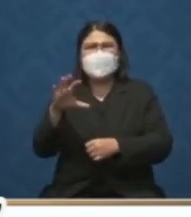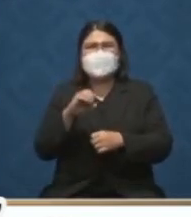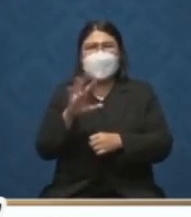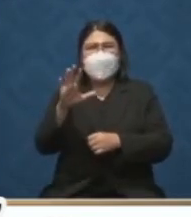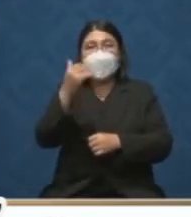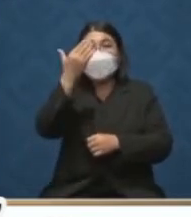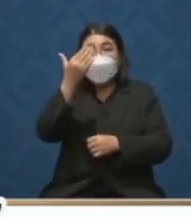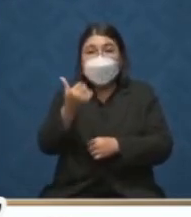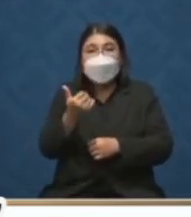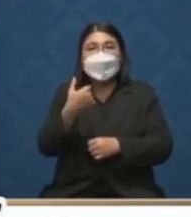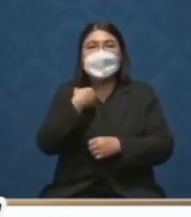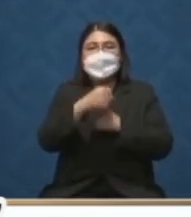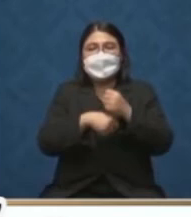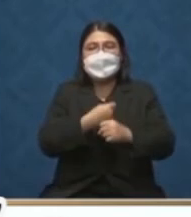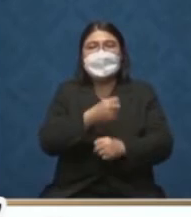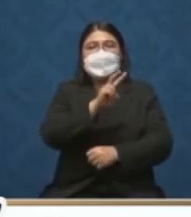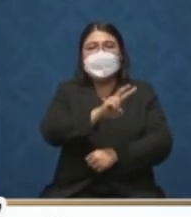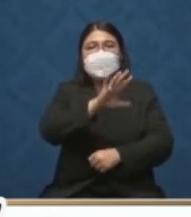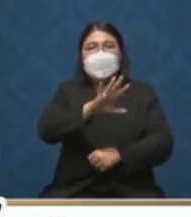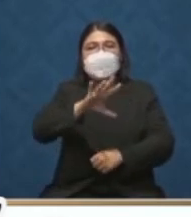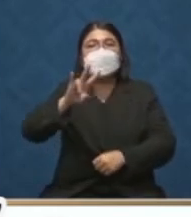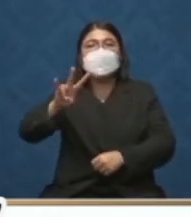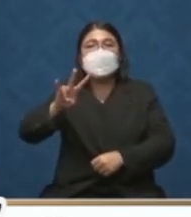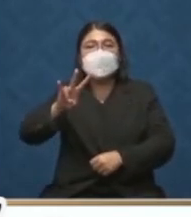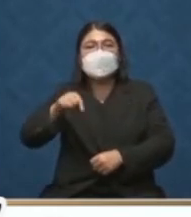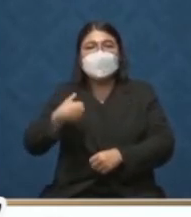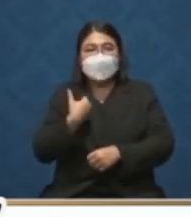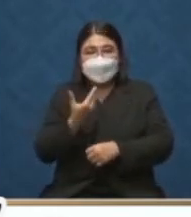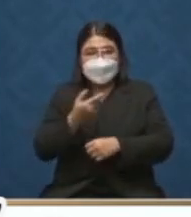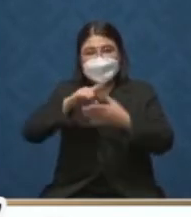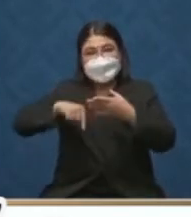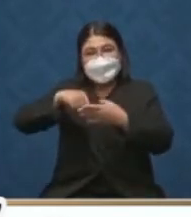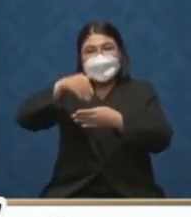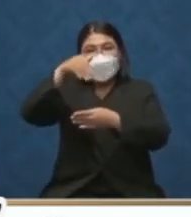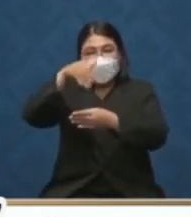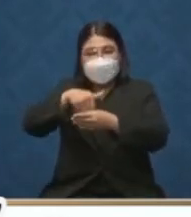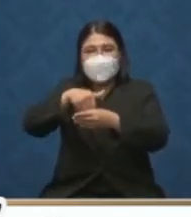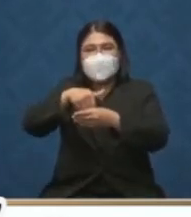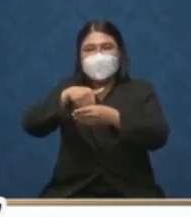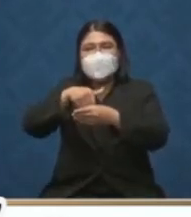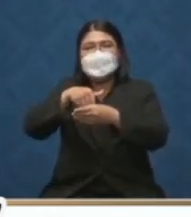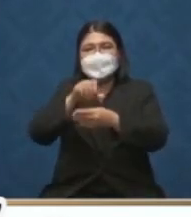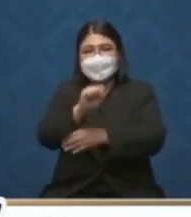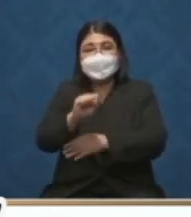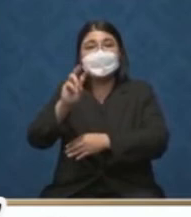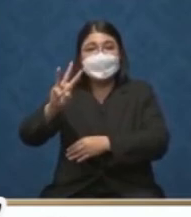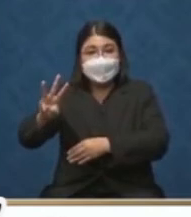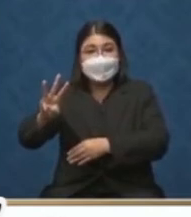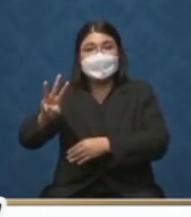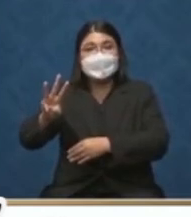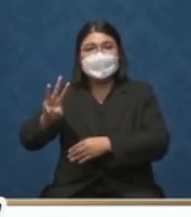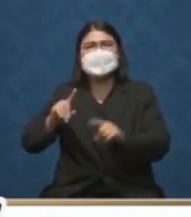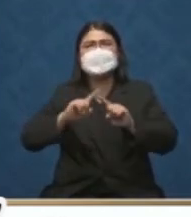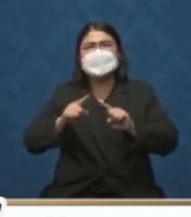ครับที่รณรงค์ไม่รับร่างรัฐธรรมนูญปี60สาเหตุเรื่องมาจากเมื่